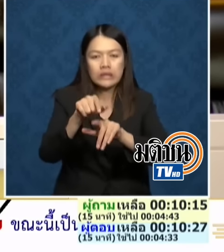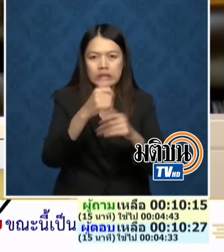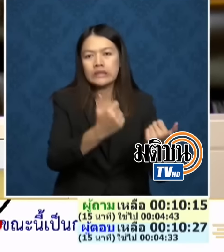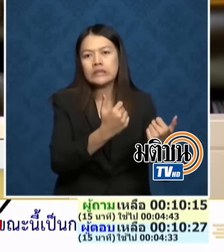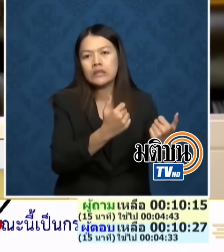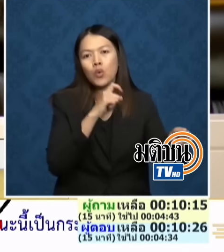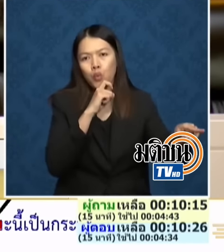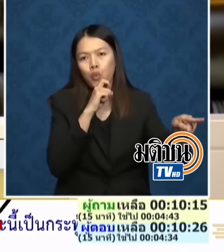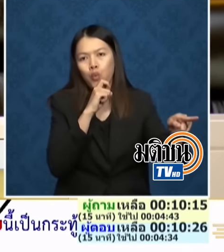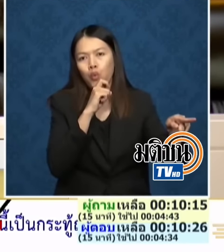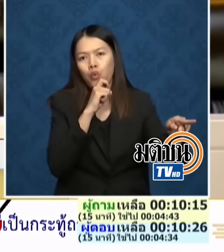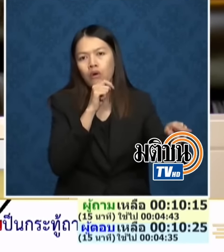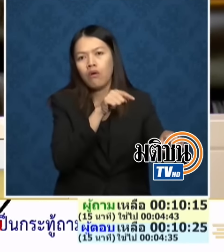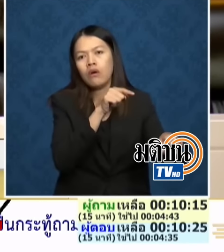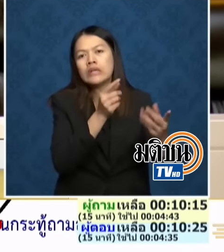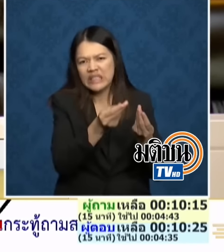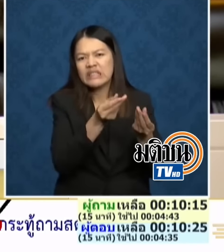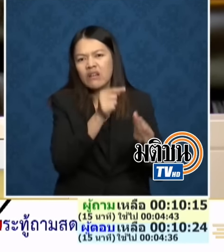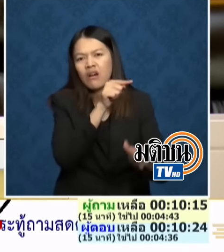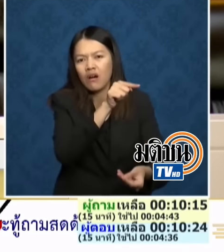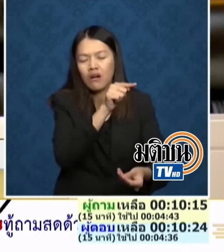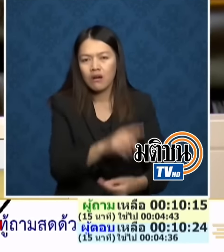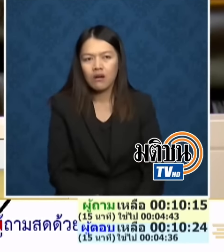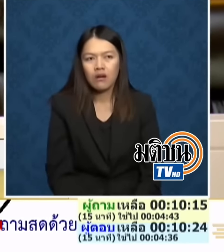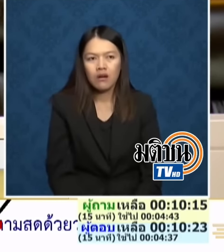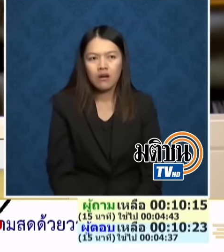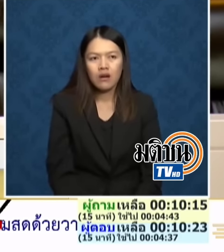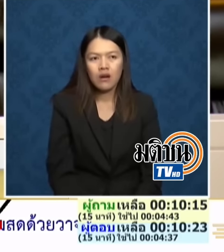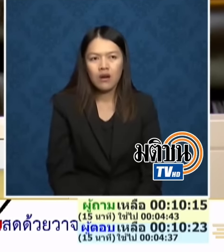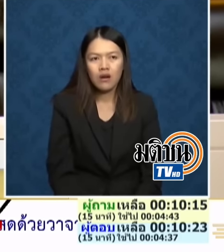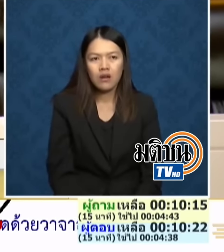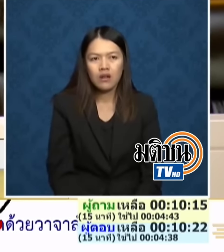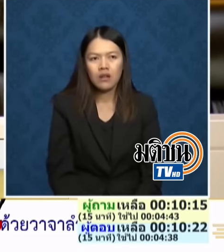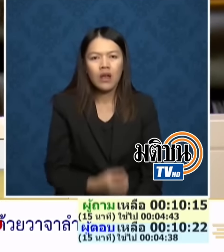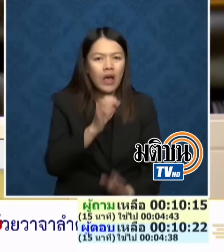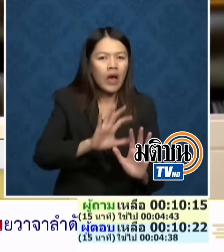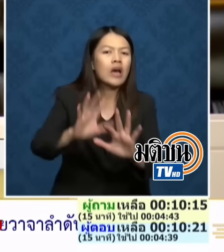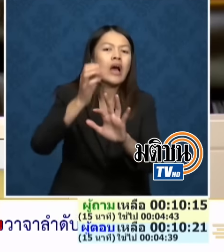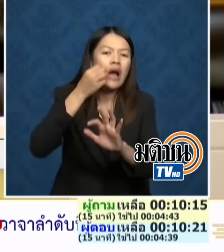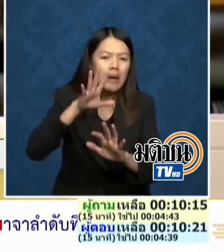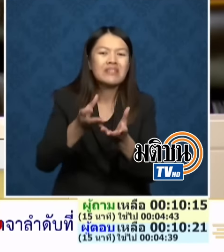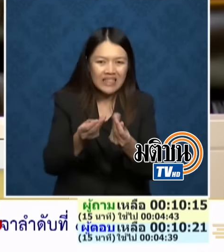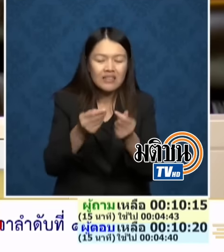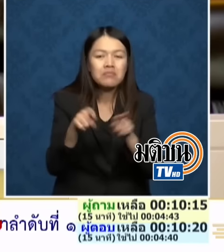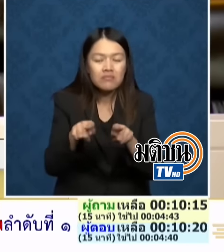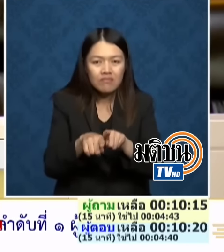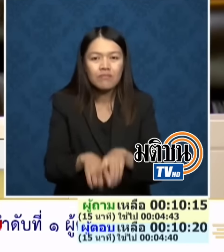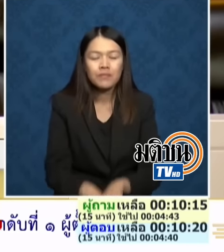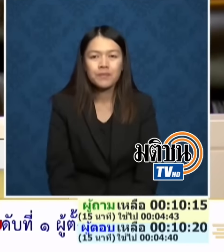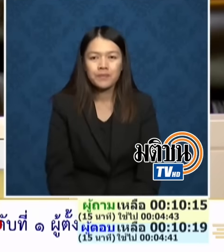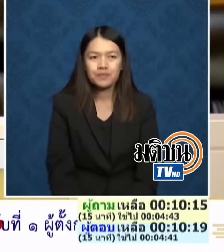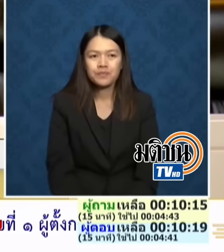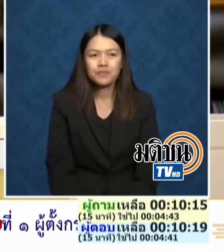ทุกวนนี้เขามาทำอะไรครับมาเรองทดินพี่น้องพี่มูฟทคลัไปในเรอะไรครับที่ดนครับ